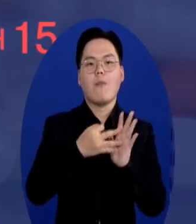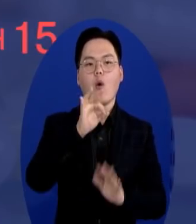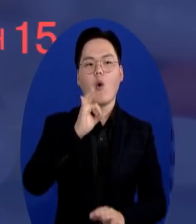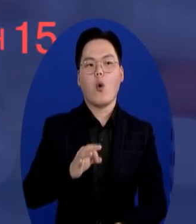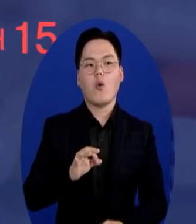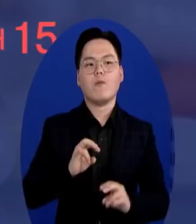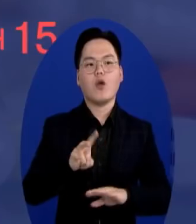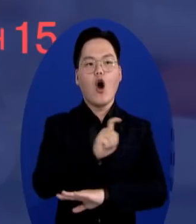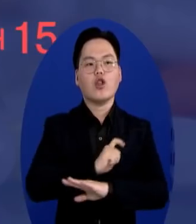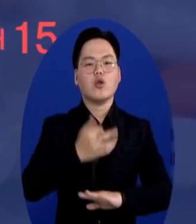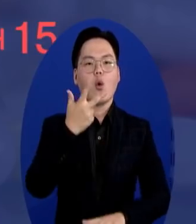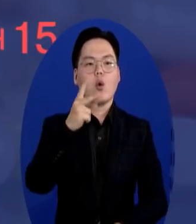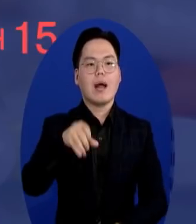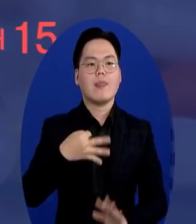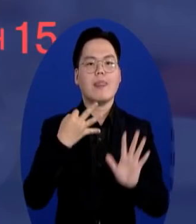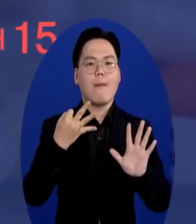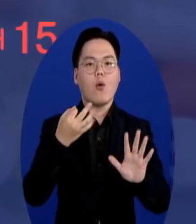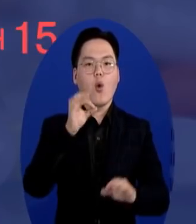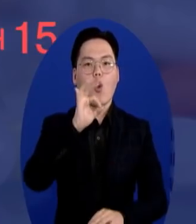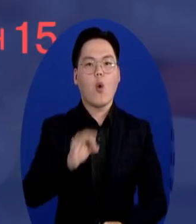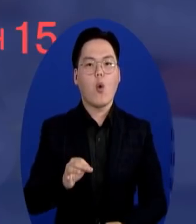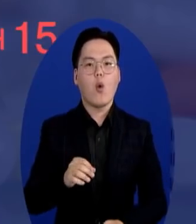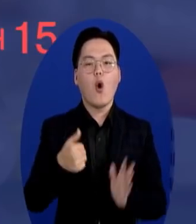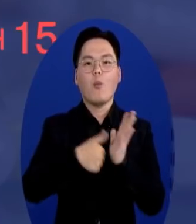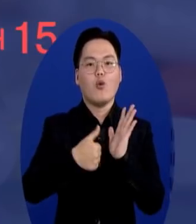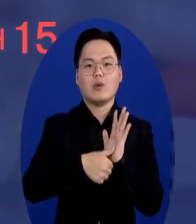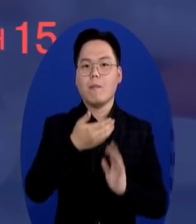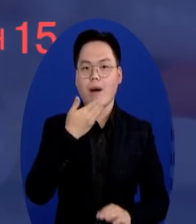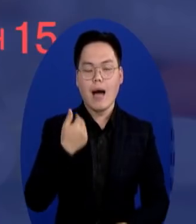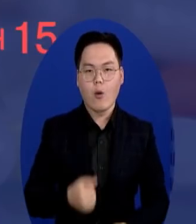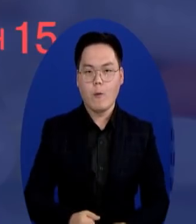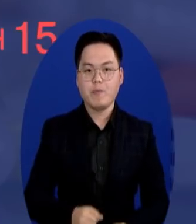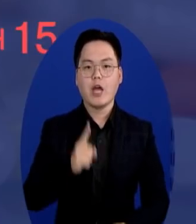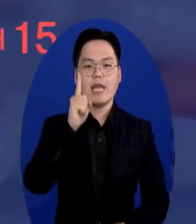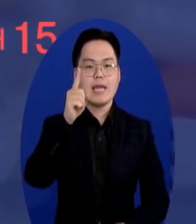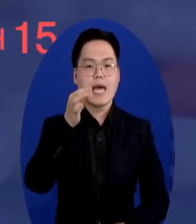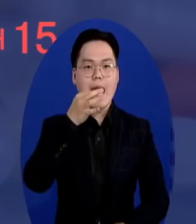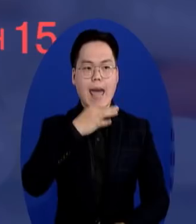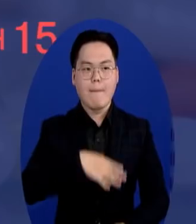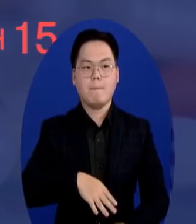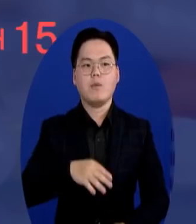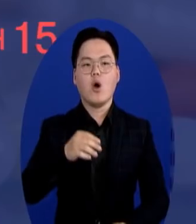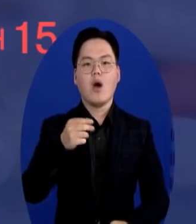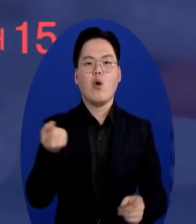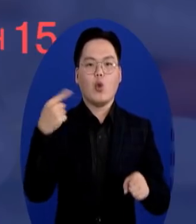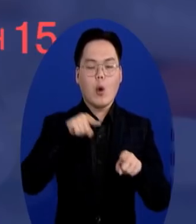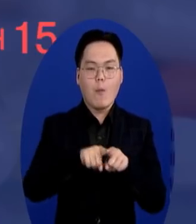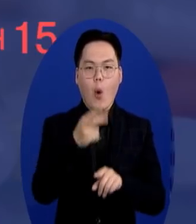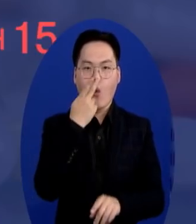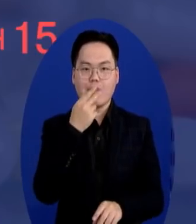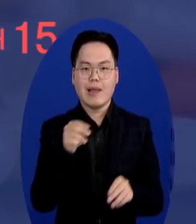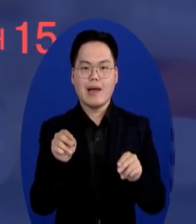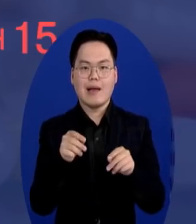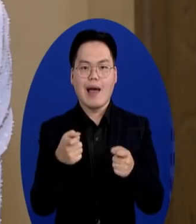эмийн 3.8% нь бүртгэлгүй байсан байна. Мөн нэг нэр төрлийн 15 ширхэг эм дуурайвал хуурамч